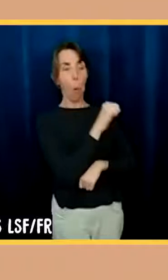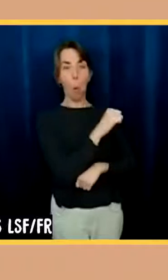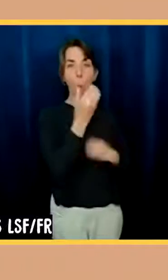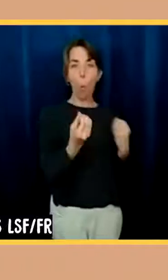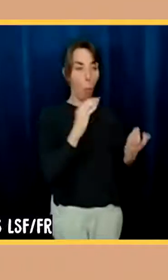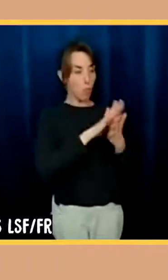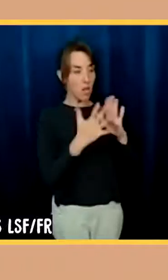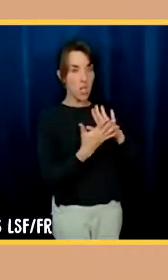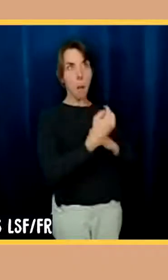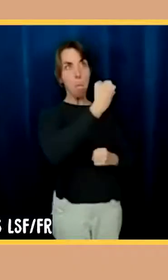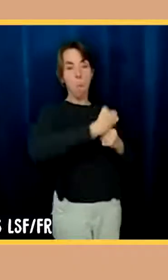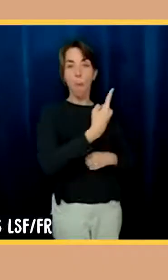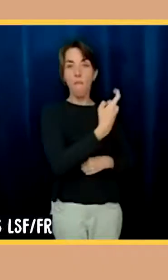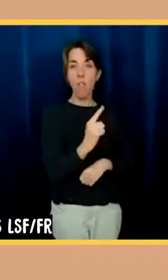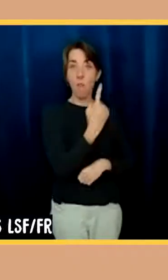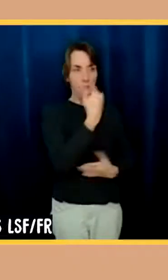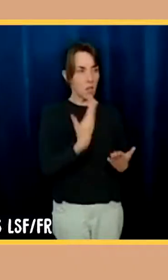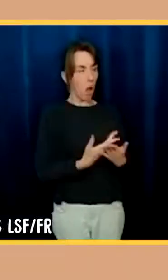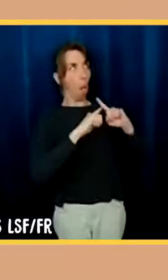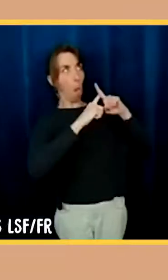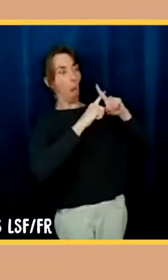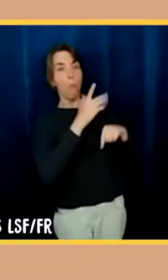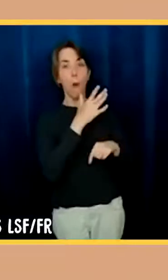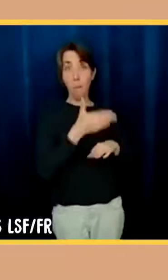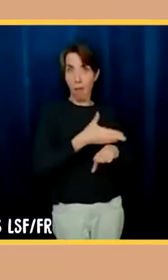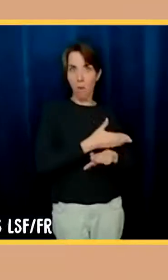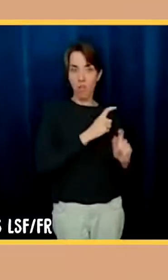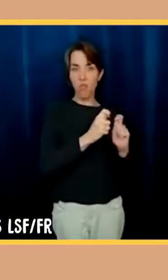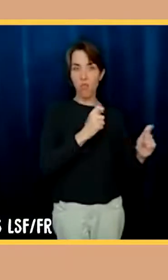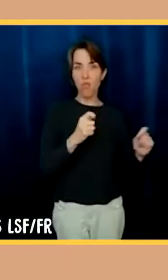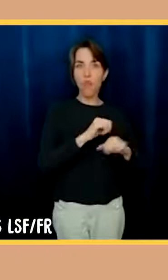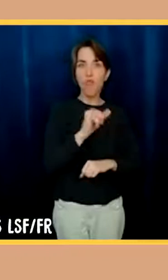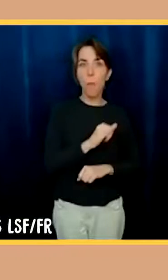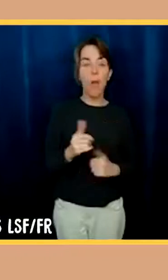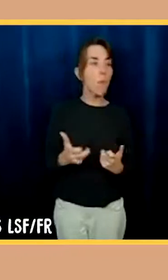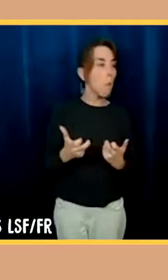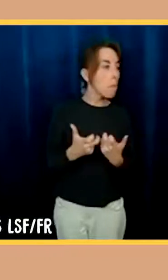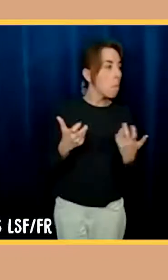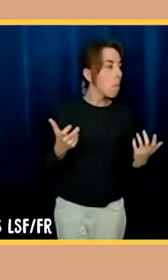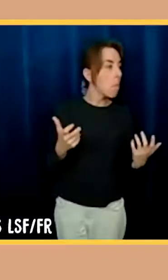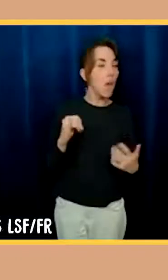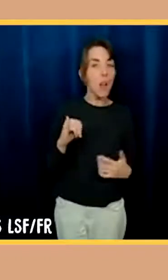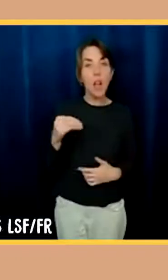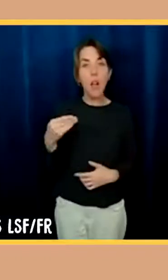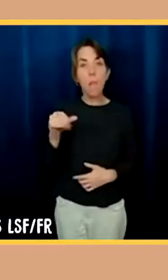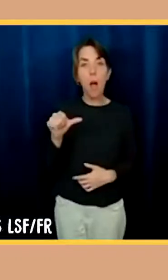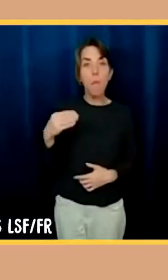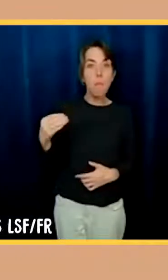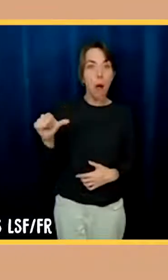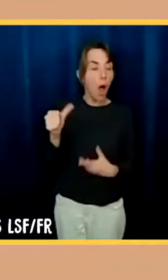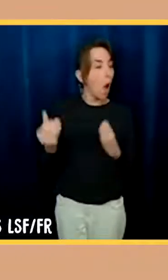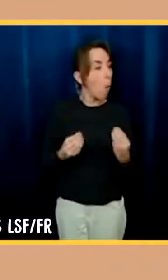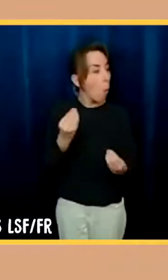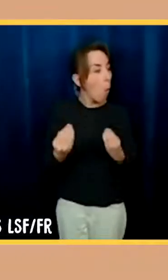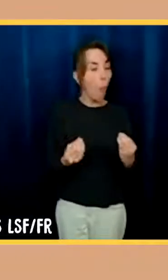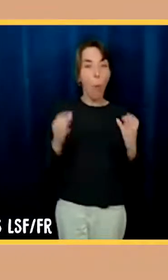divines qui sont pas négociables et qui n'ont jamais été discutées avant, notamment l'imamah ou d'autres questions un peu plus touchy comme la question du